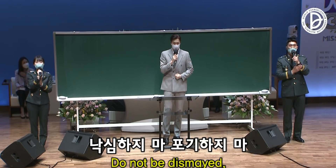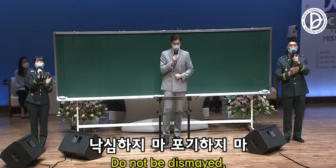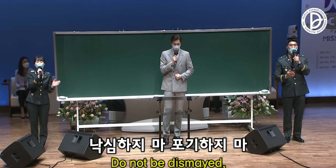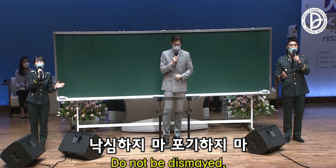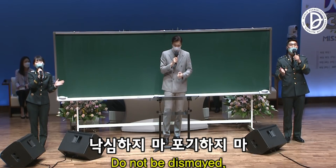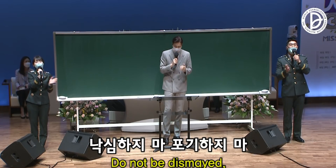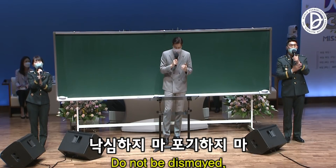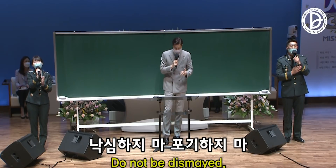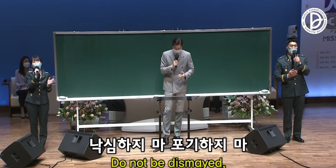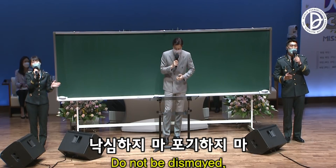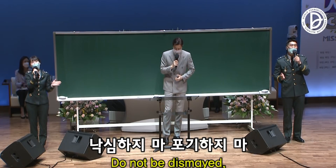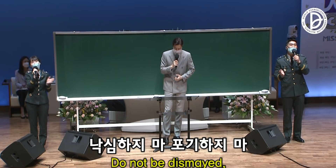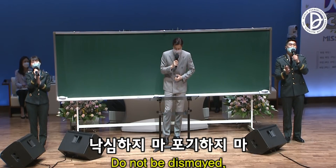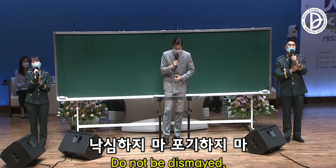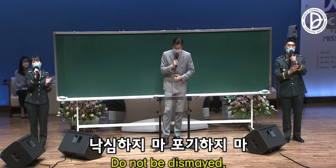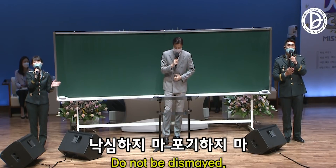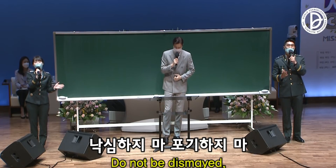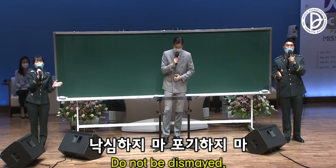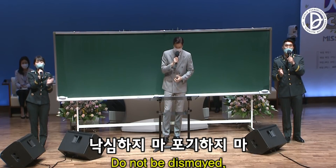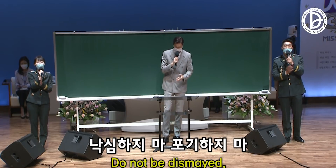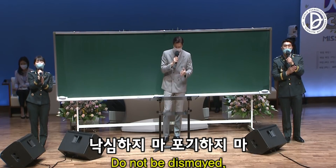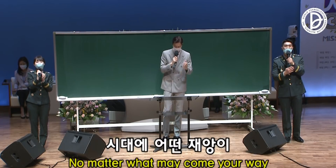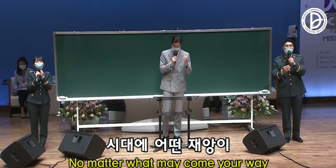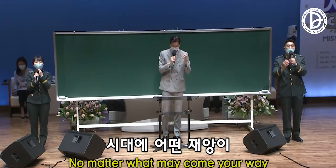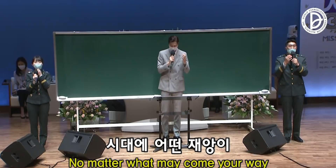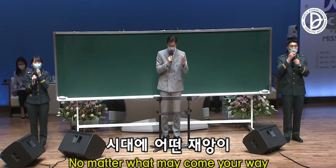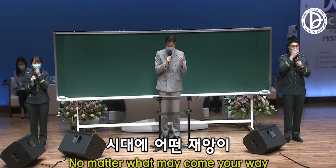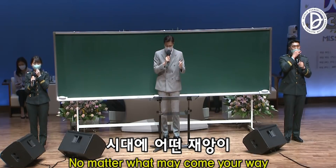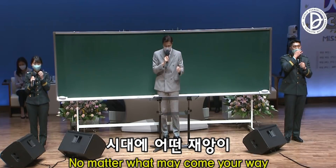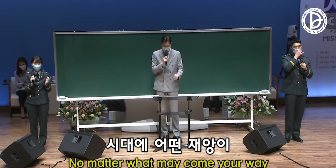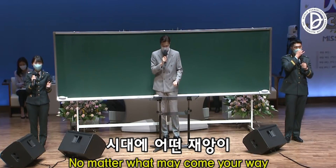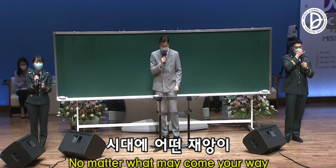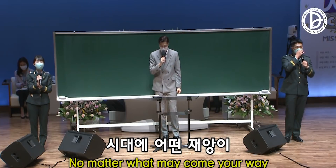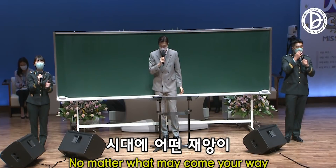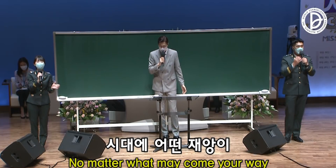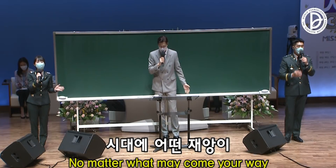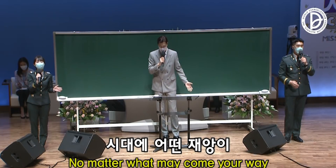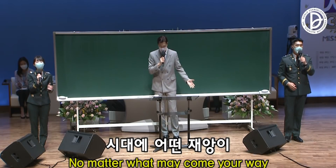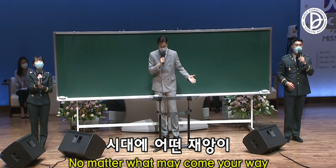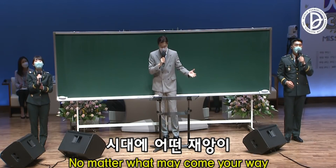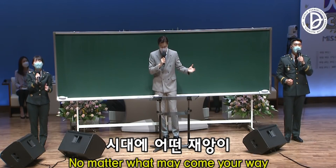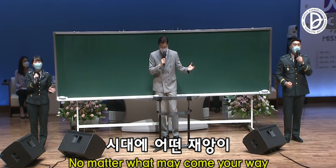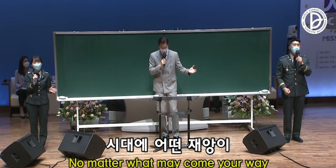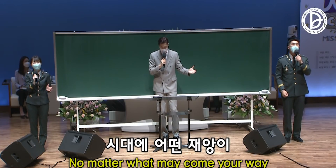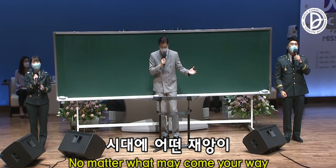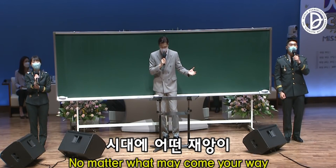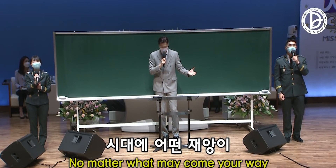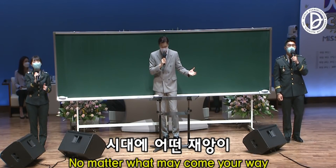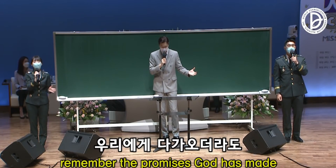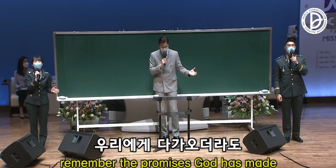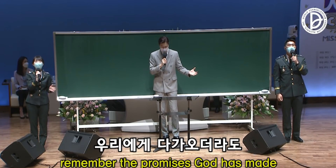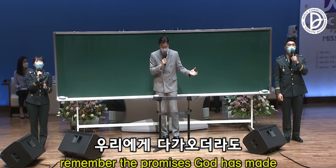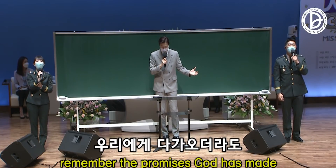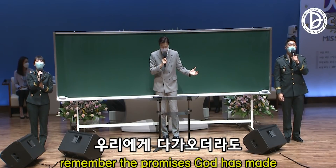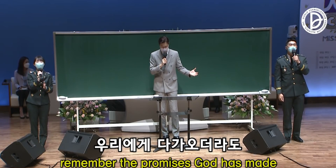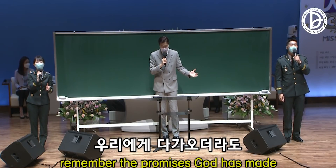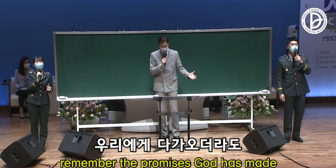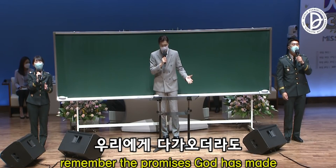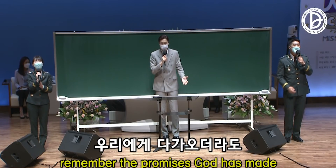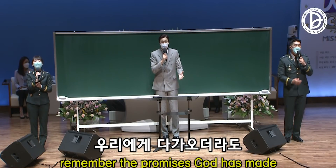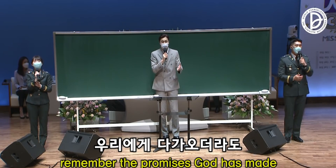낙심하지 마 포기하지 마 시대의 어떤 재앙이 시대의 어떤